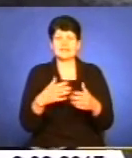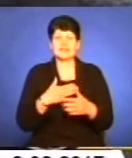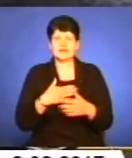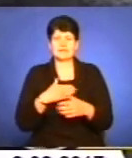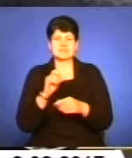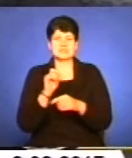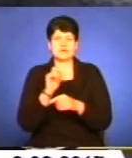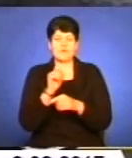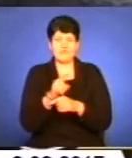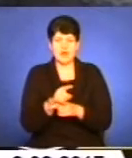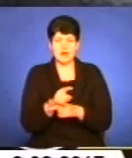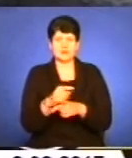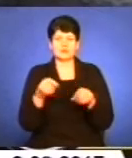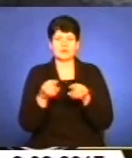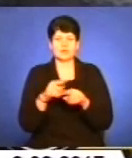замовляють, такі ми